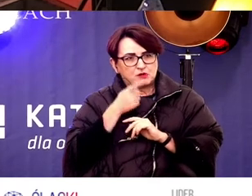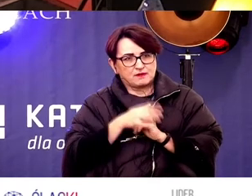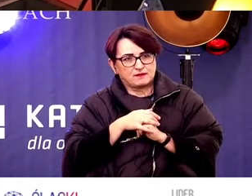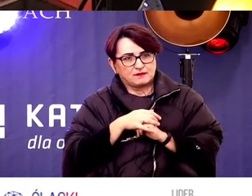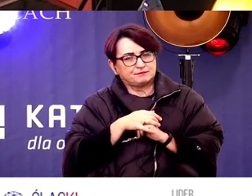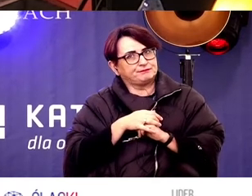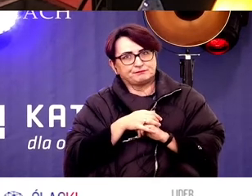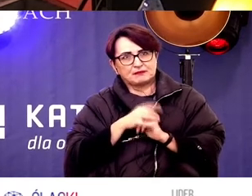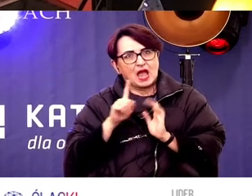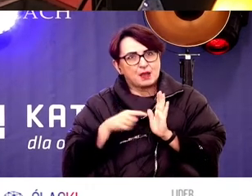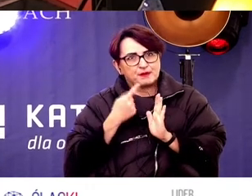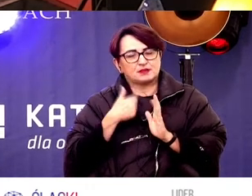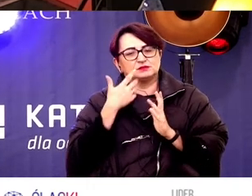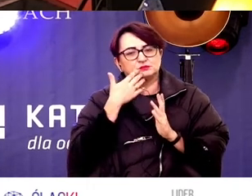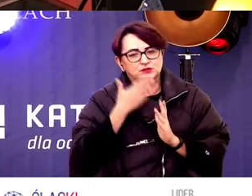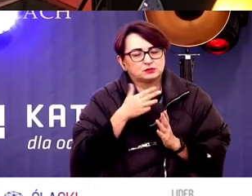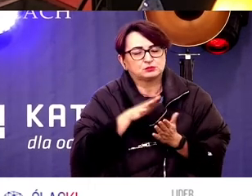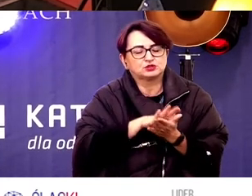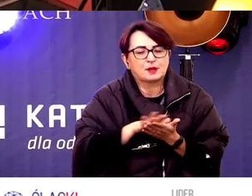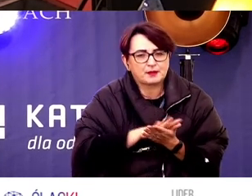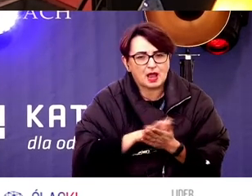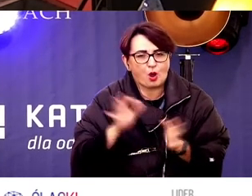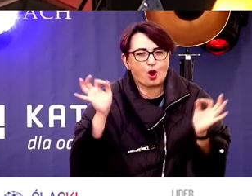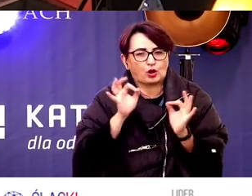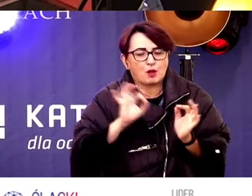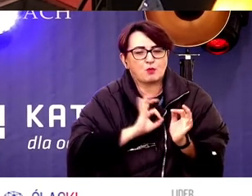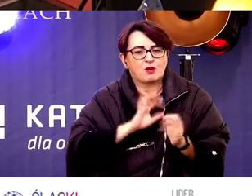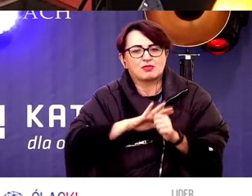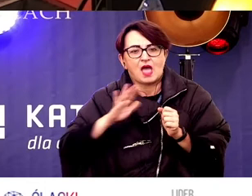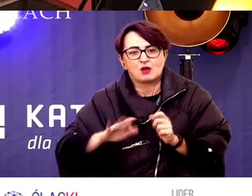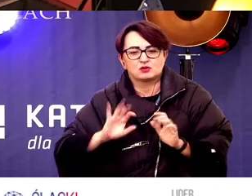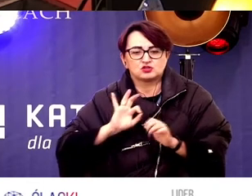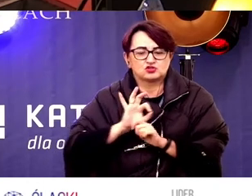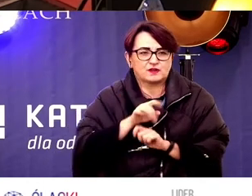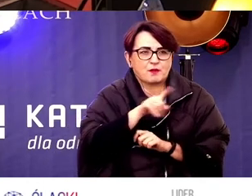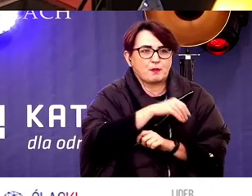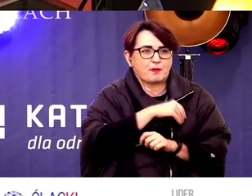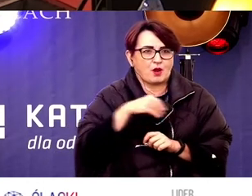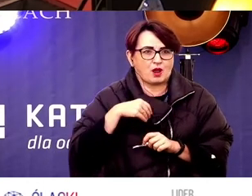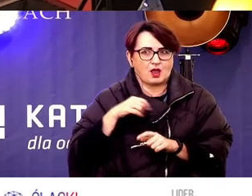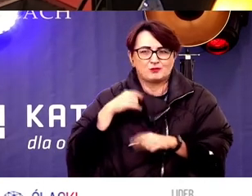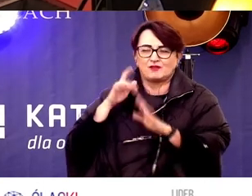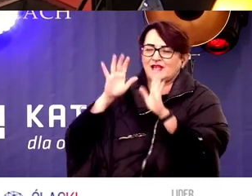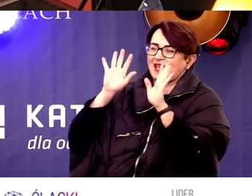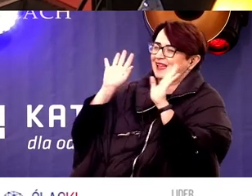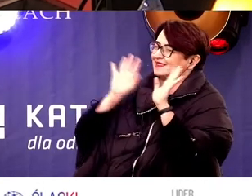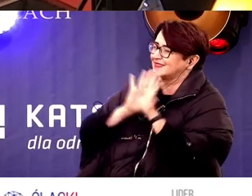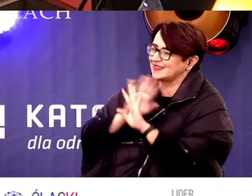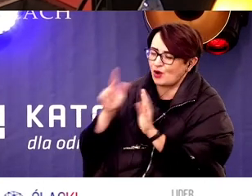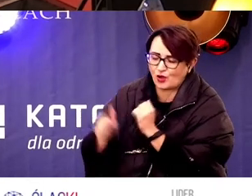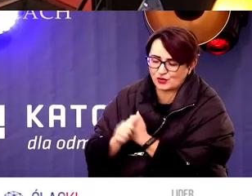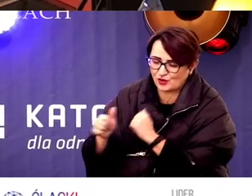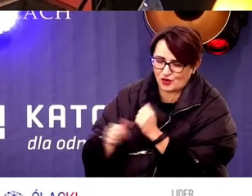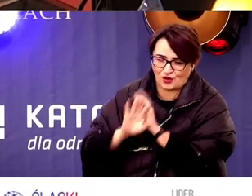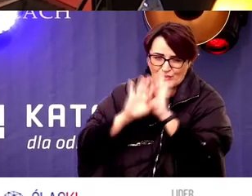no najpierw to chciałem przeprosić za okropności, które mój naród wyrządził waszemu narodowi i tak dalej. No ja mówię, no ja nie to